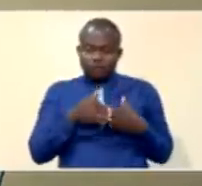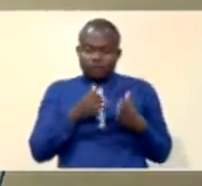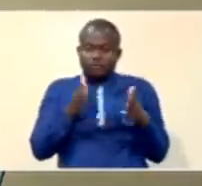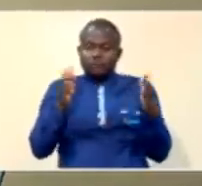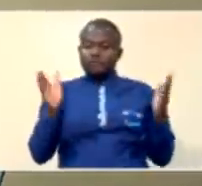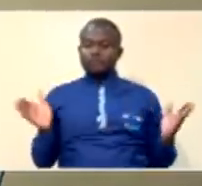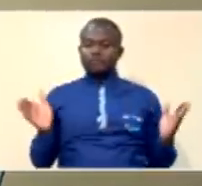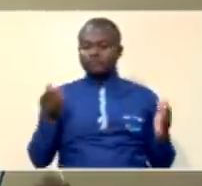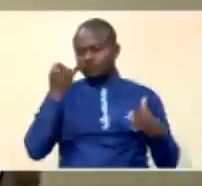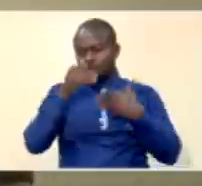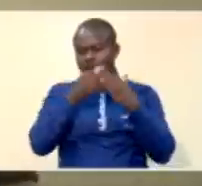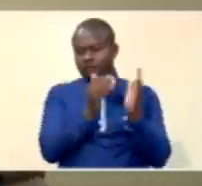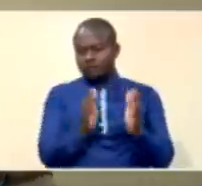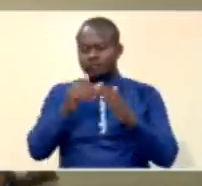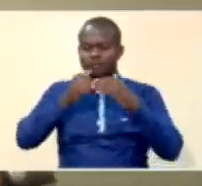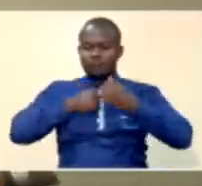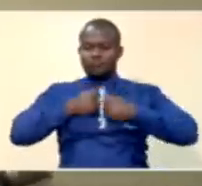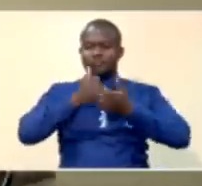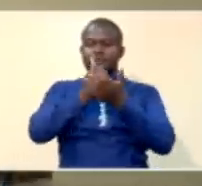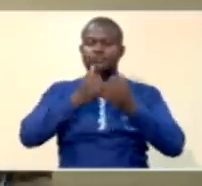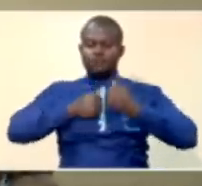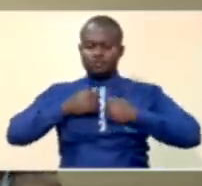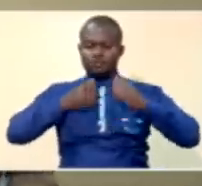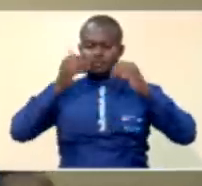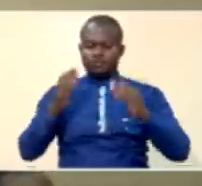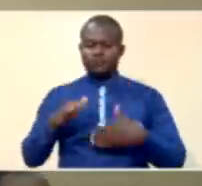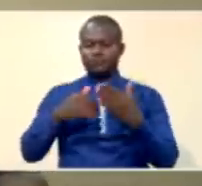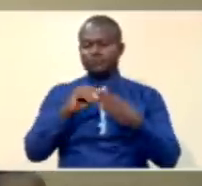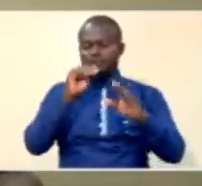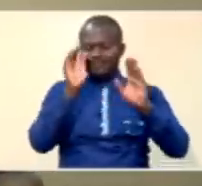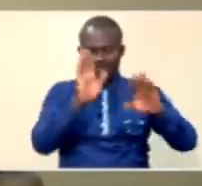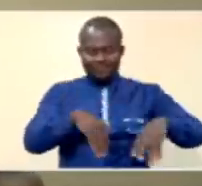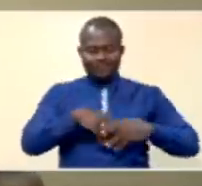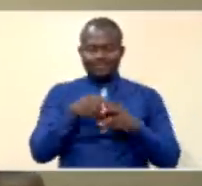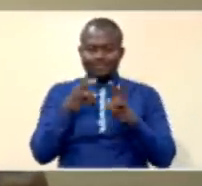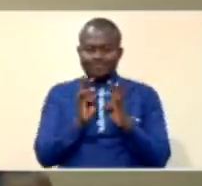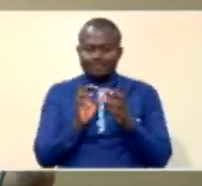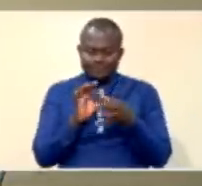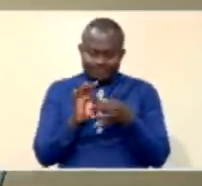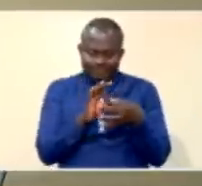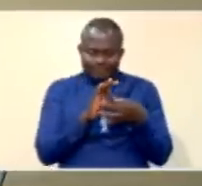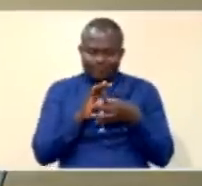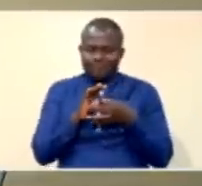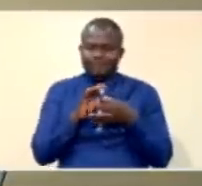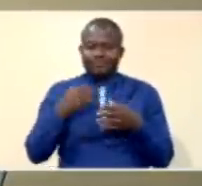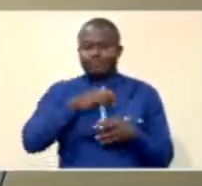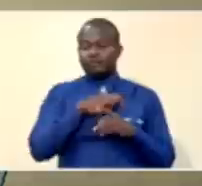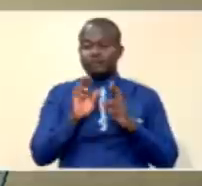migozi, nibasha gutegura Abanyarwanda, gufasha Abanyarwanda kuva muri uwo mugaga. Nizera ko